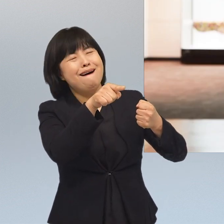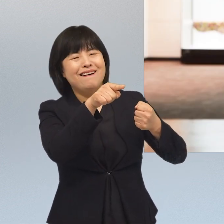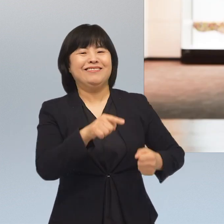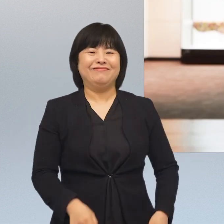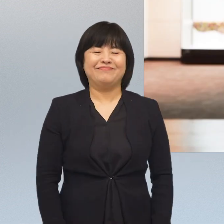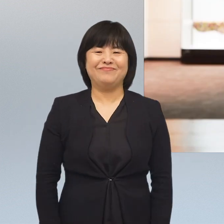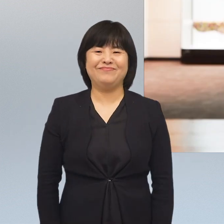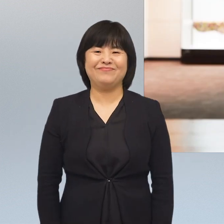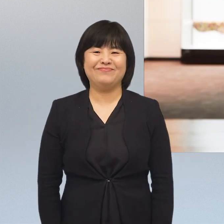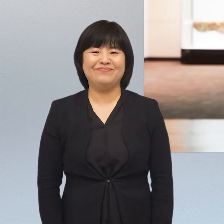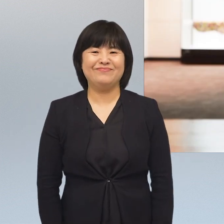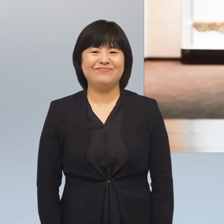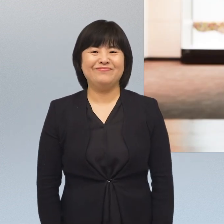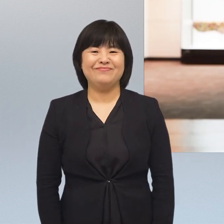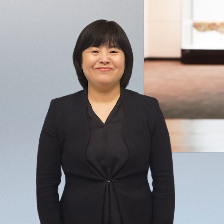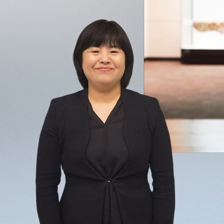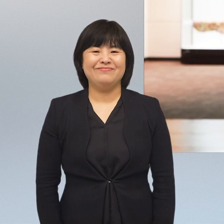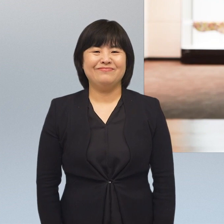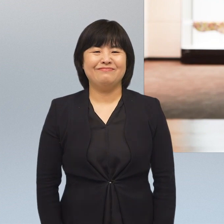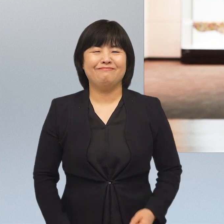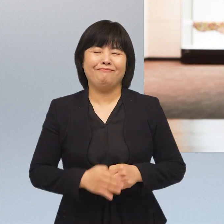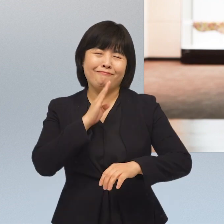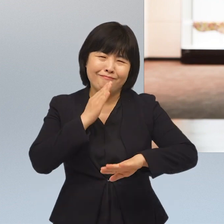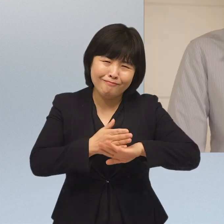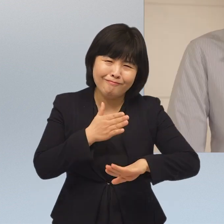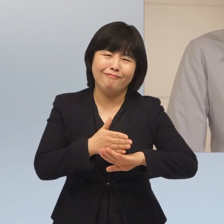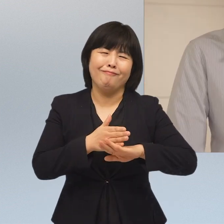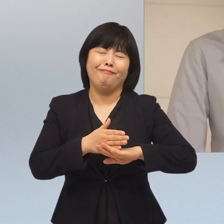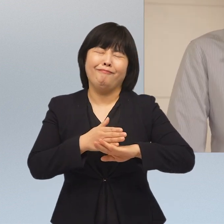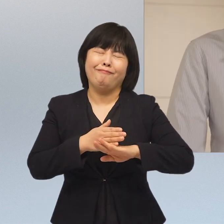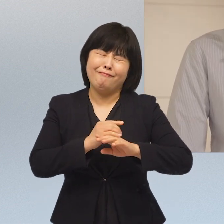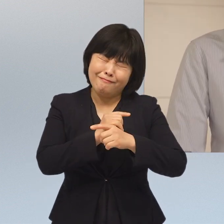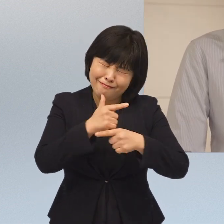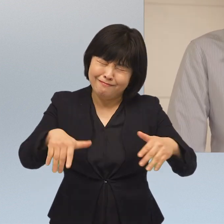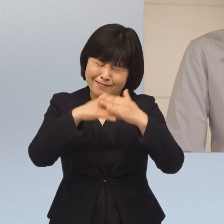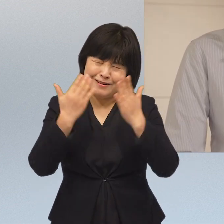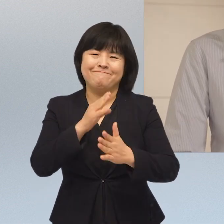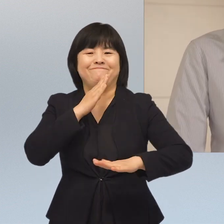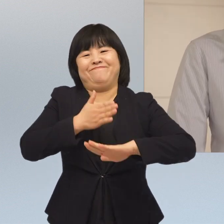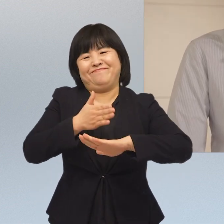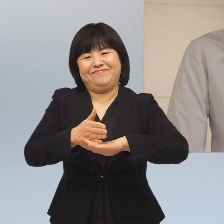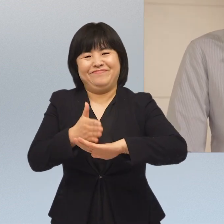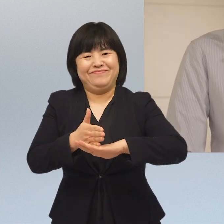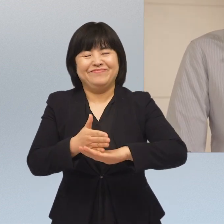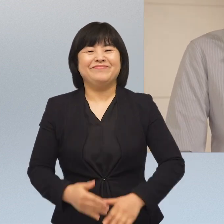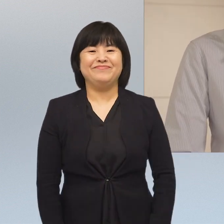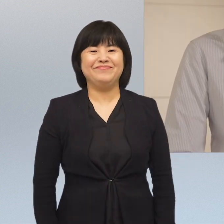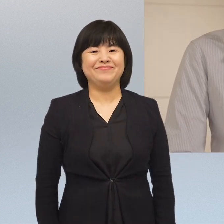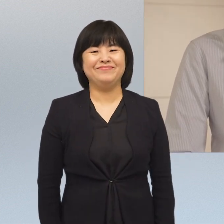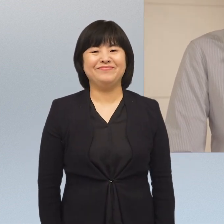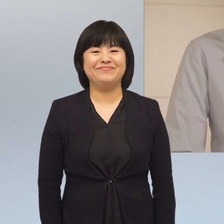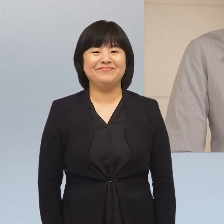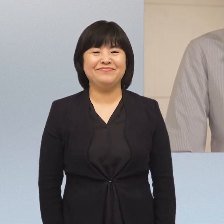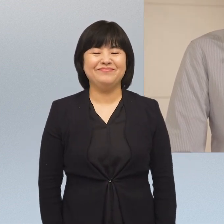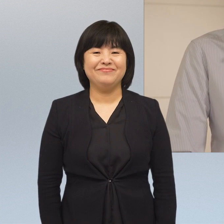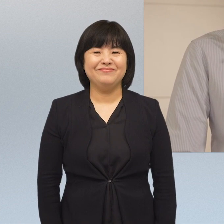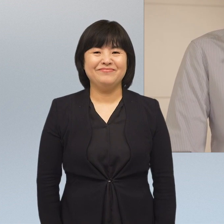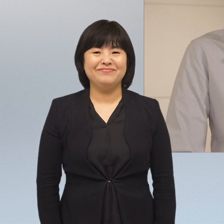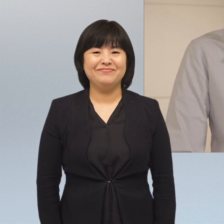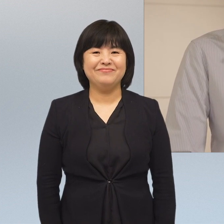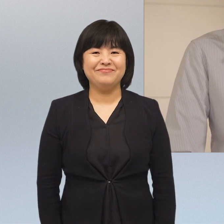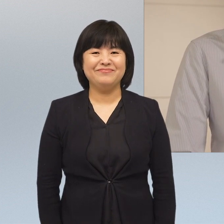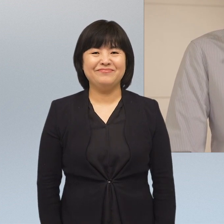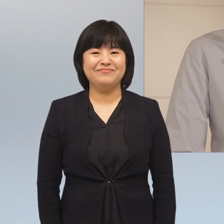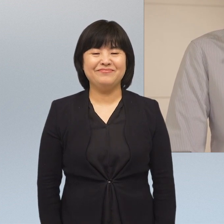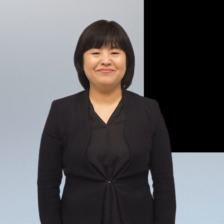한편은 나의 일생을 다 바꿔내잖아요. 그래서 고맙고 정말 여러 가지가 이 모든 게 다 감사해요.